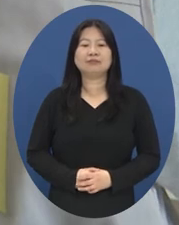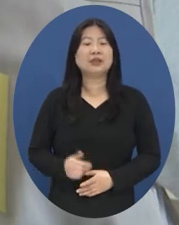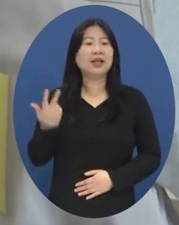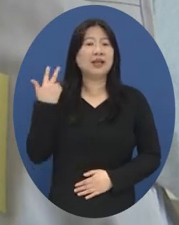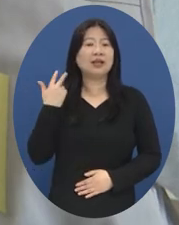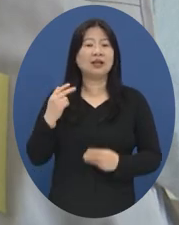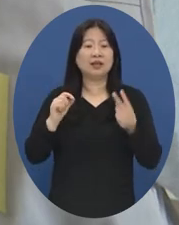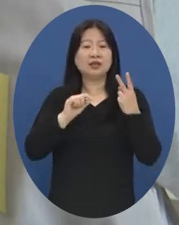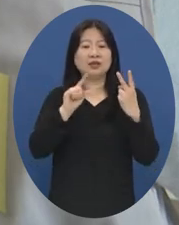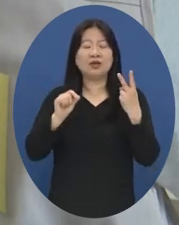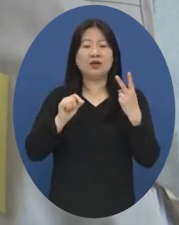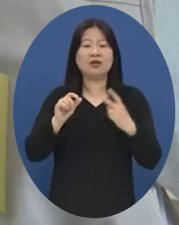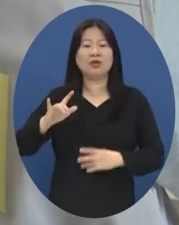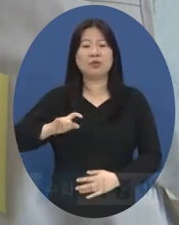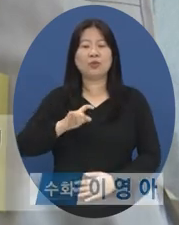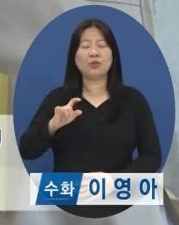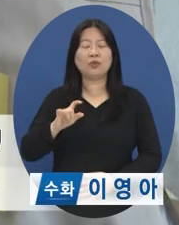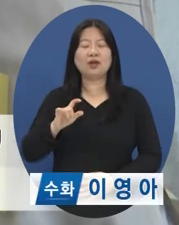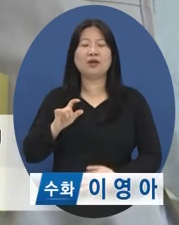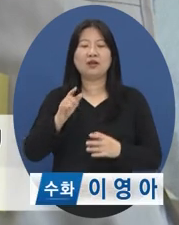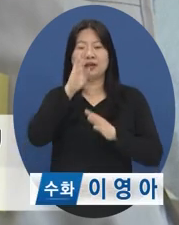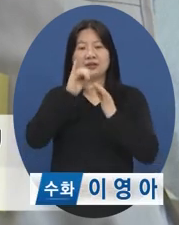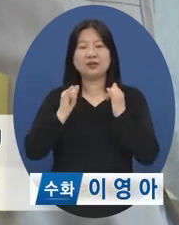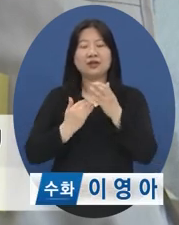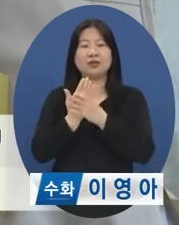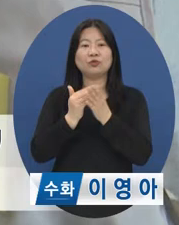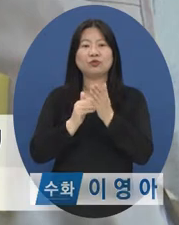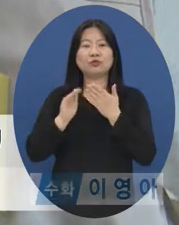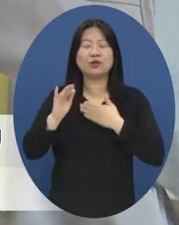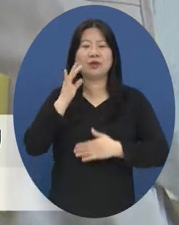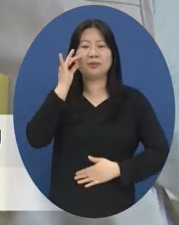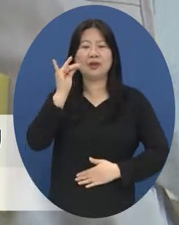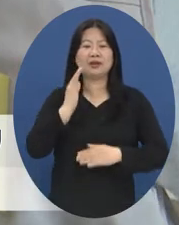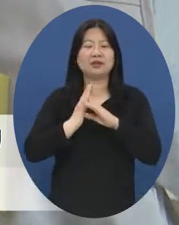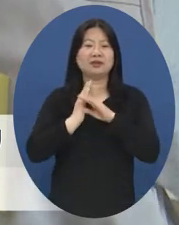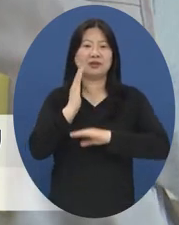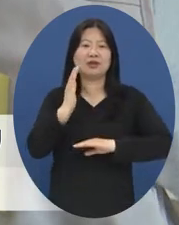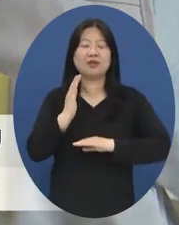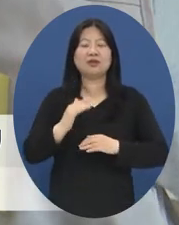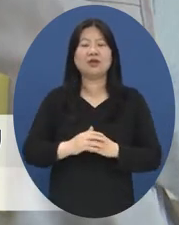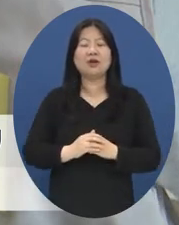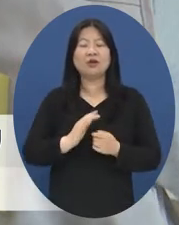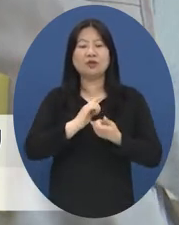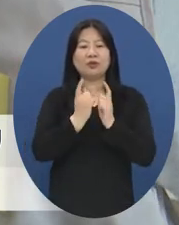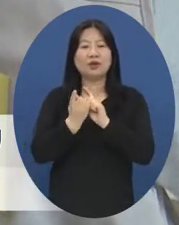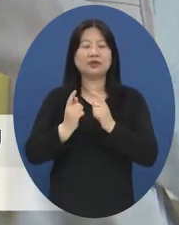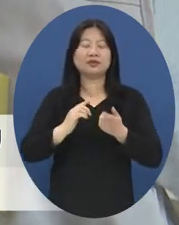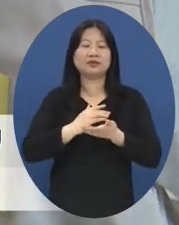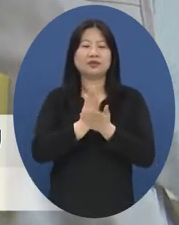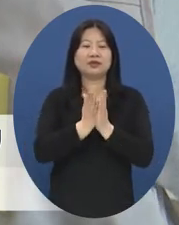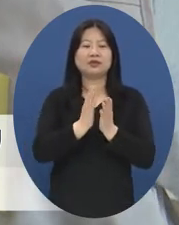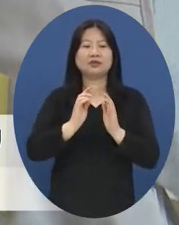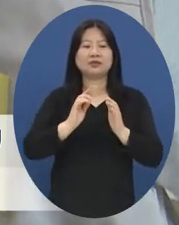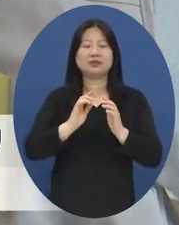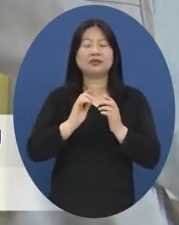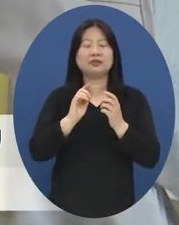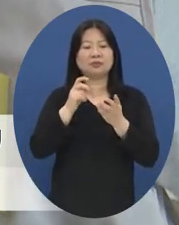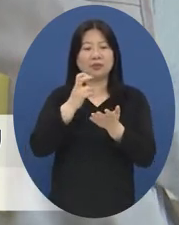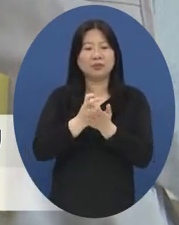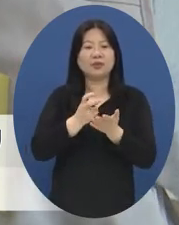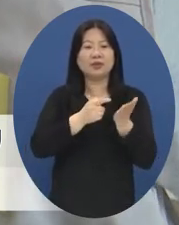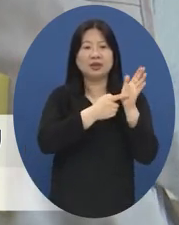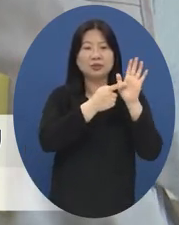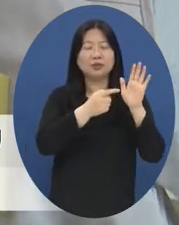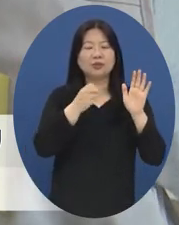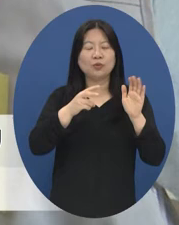지난 6월 국내 첫 코로나19 환자가 나온 이후 100일이 넘는 시간 동안 숨가쁘게 여러 대책들이 나왔고 현장 곳곳은 전례